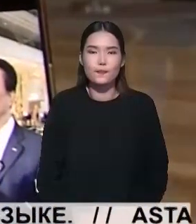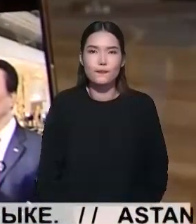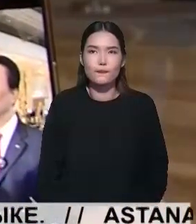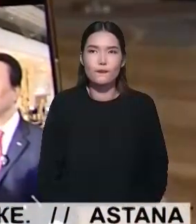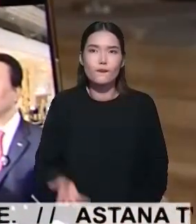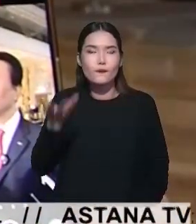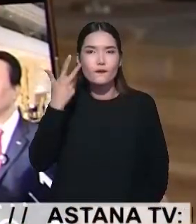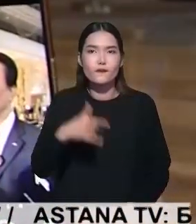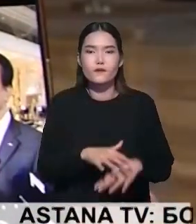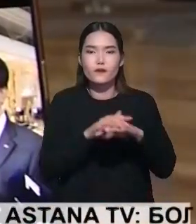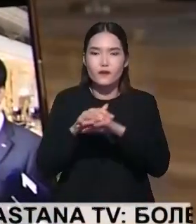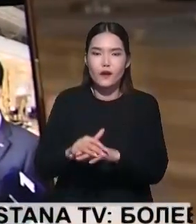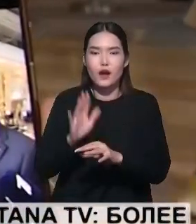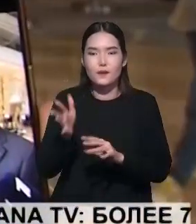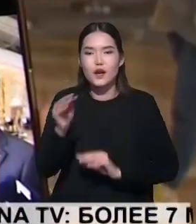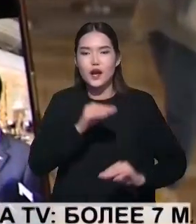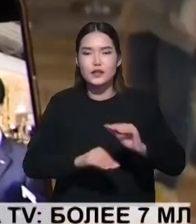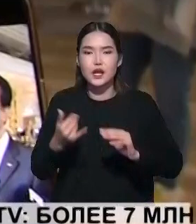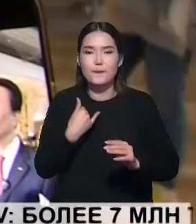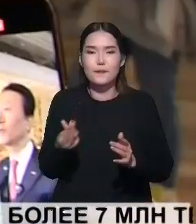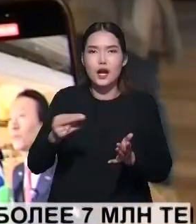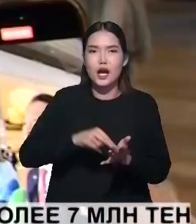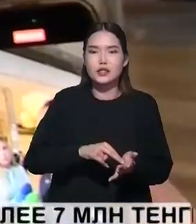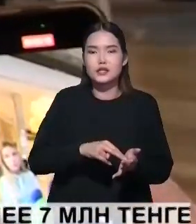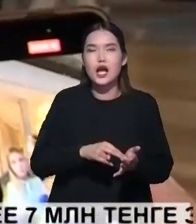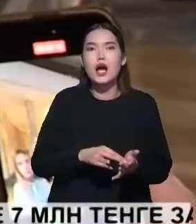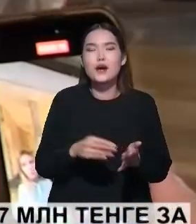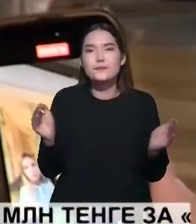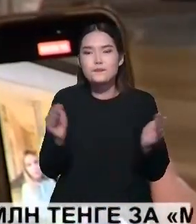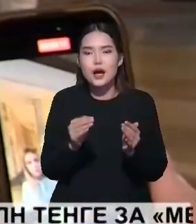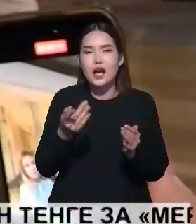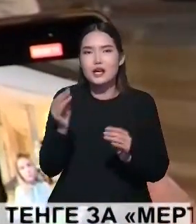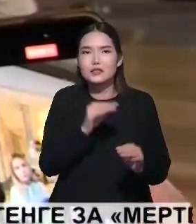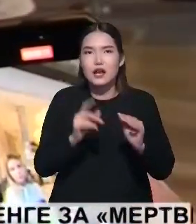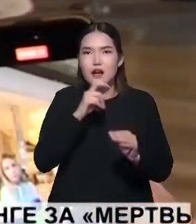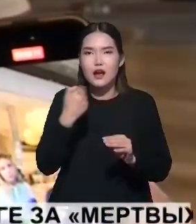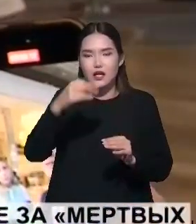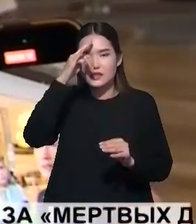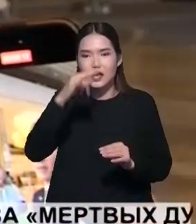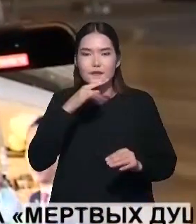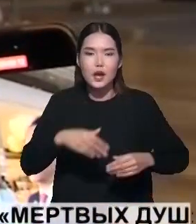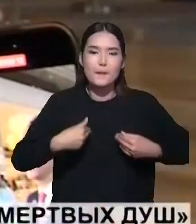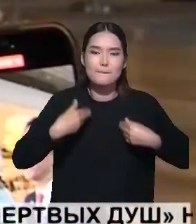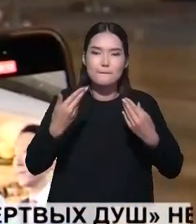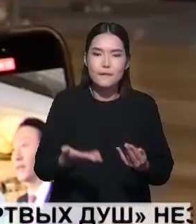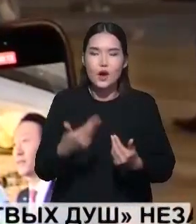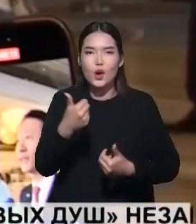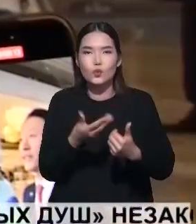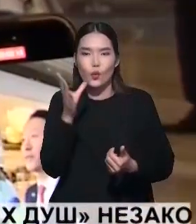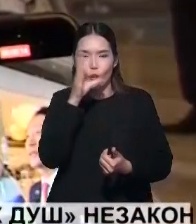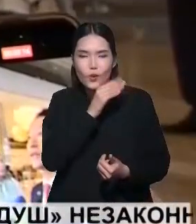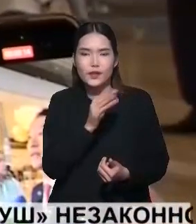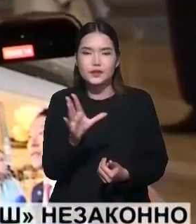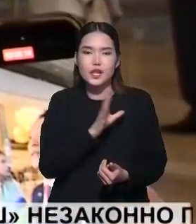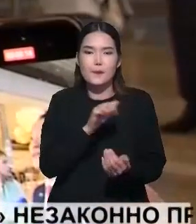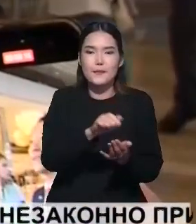Когда БНК-банк будет создан, мы станем финансовой компанией, развивающей экономику Казахстана, предоставляя быстрые проверки и конкурентоспособные процентные